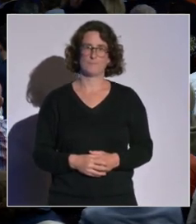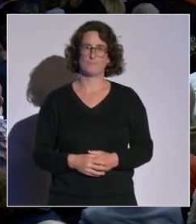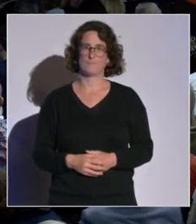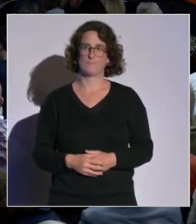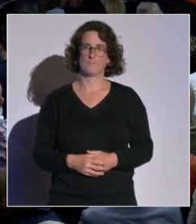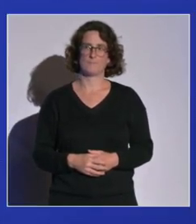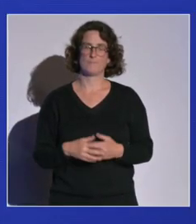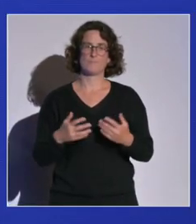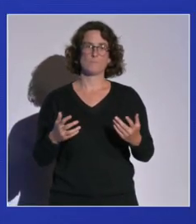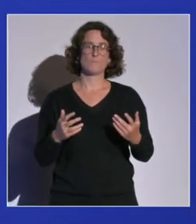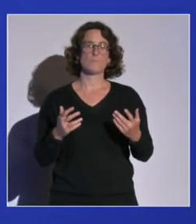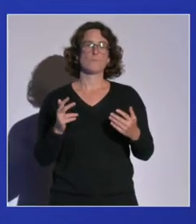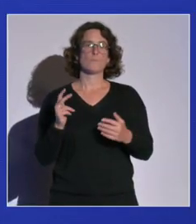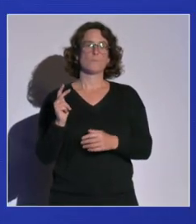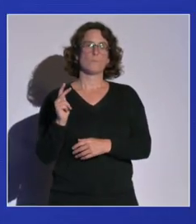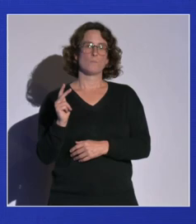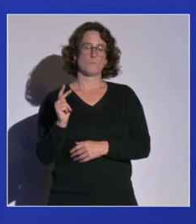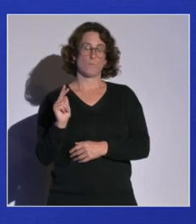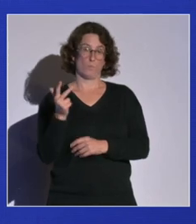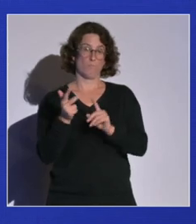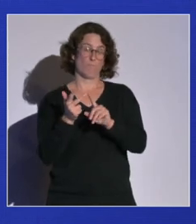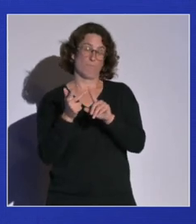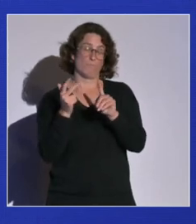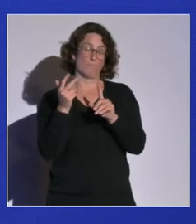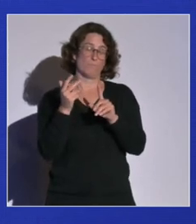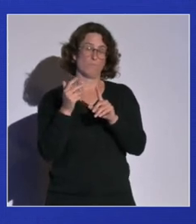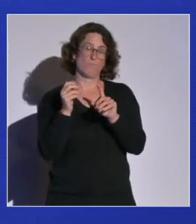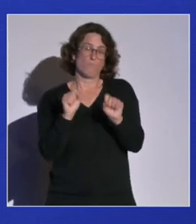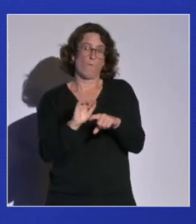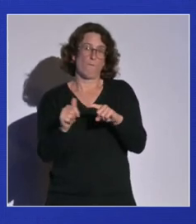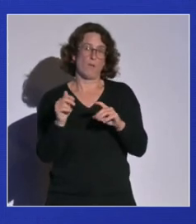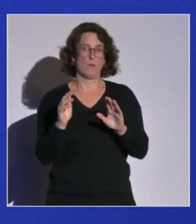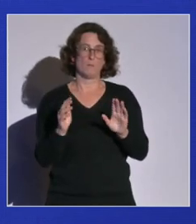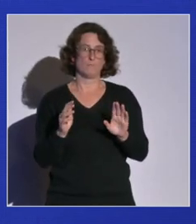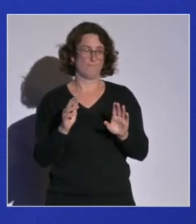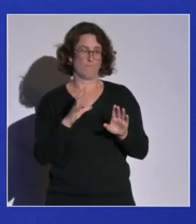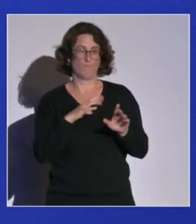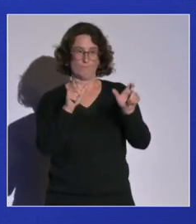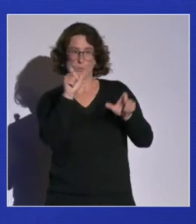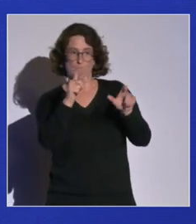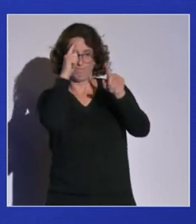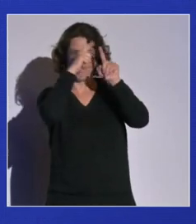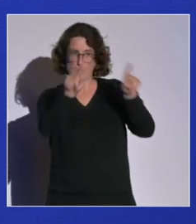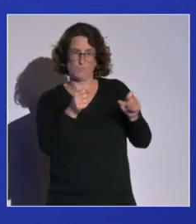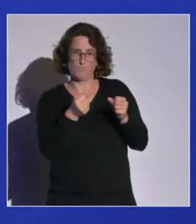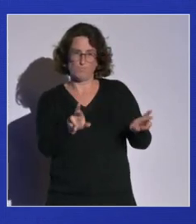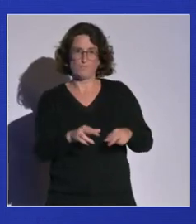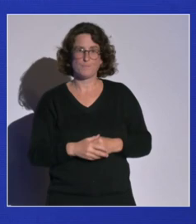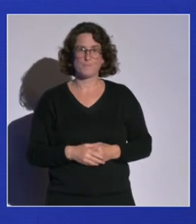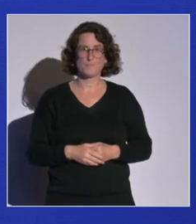Il y a une autre chose à faire. Je vais pas me faire des amis. Hein. Il y a une autre chose à